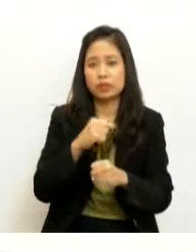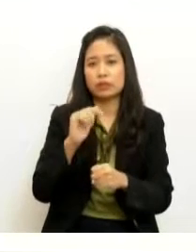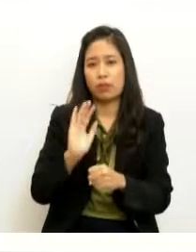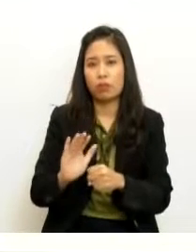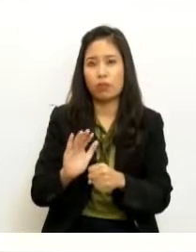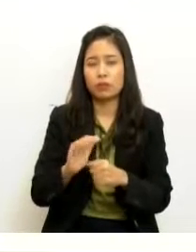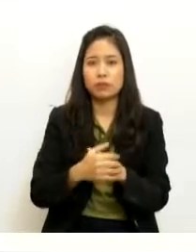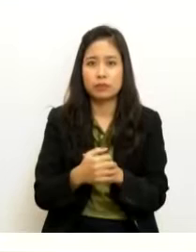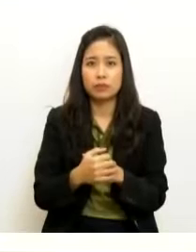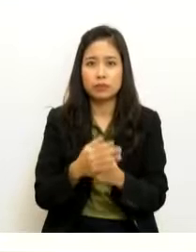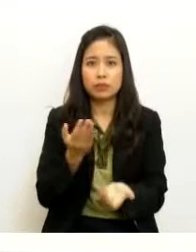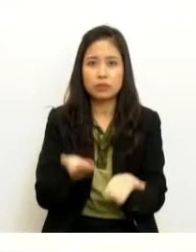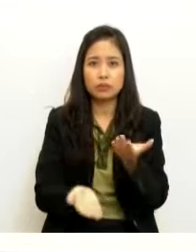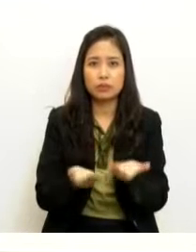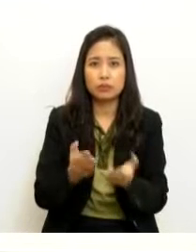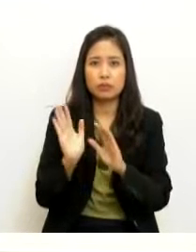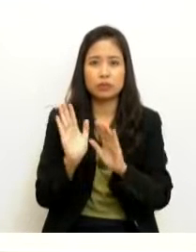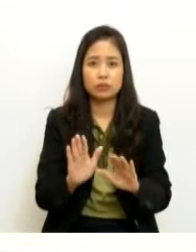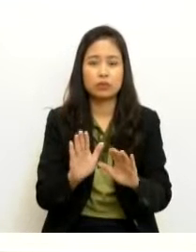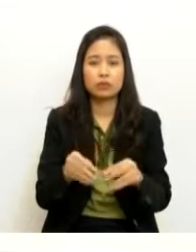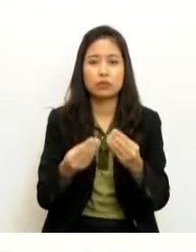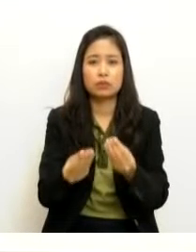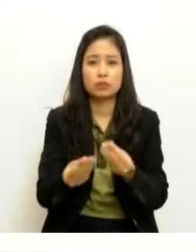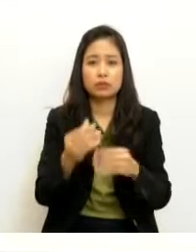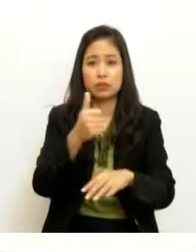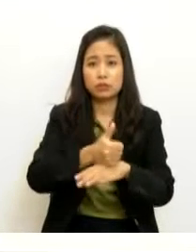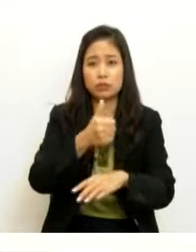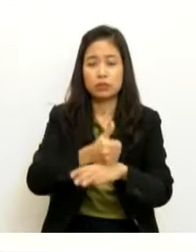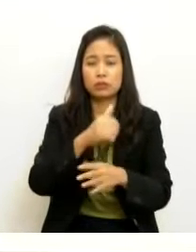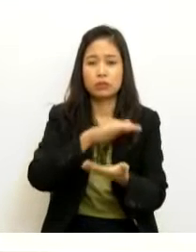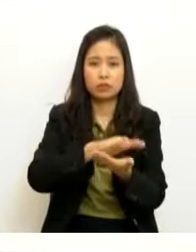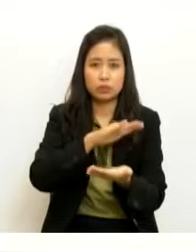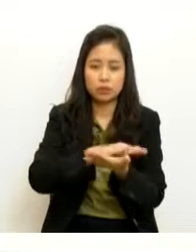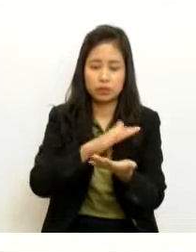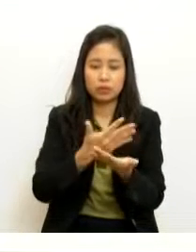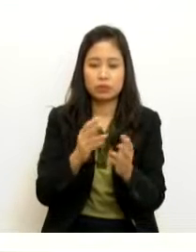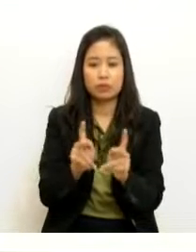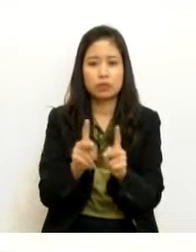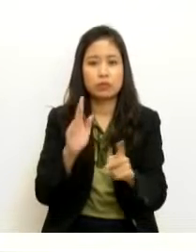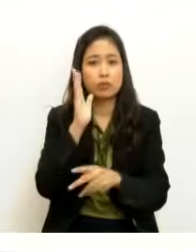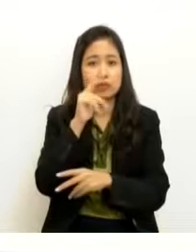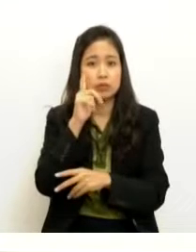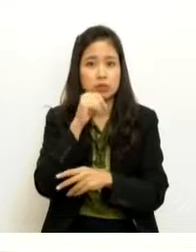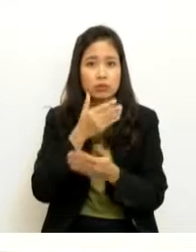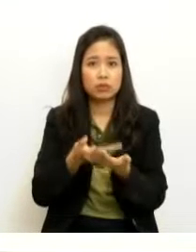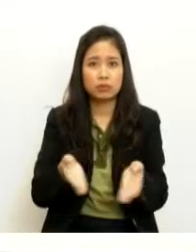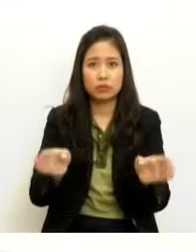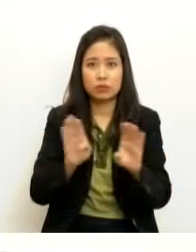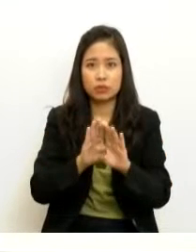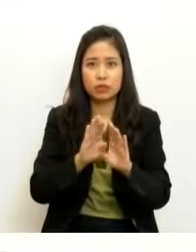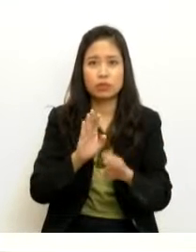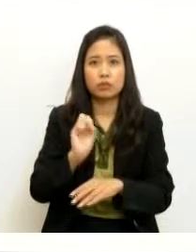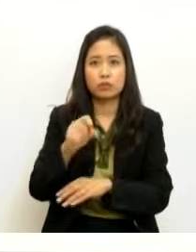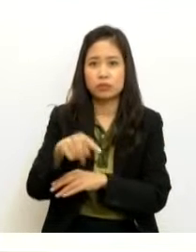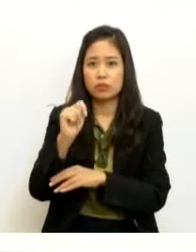ต่อย่างไรก็ตามก็ฝากไปยังท่านผู้อำนวยการโรงเรียนคณะผู้ปกครอง อันนี้สปทเองก็มีความ